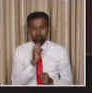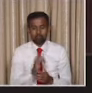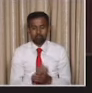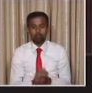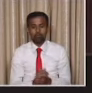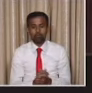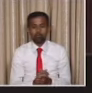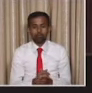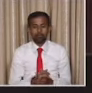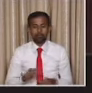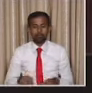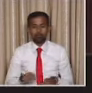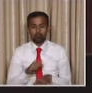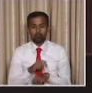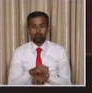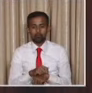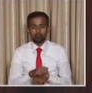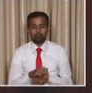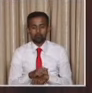මෙවර